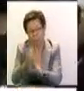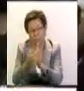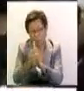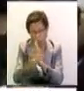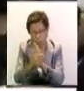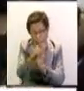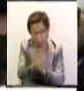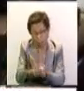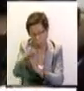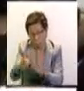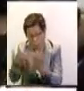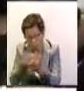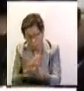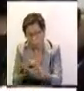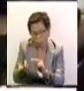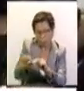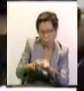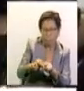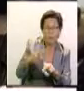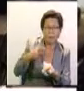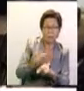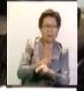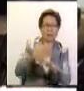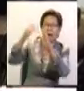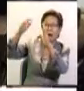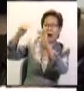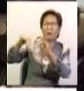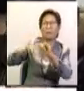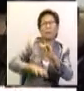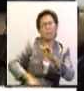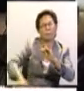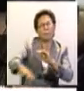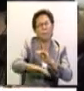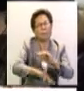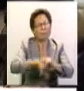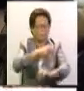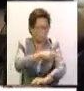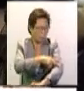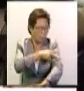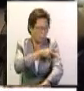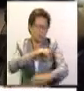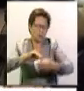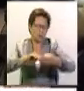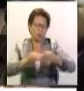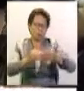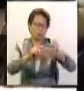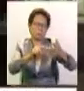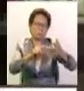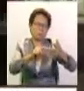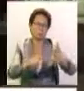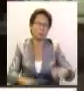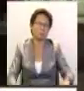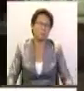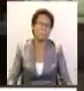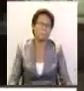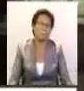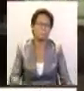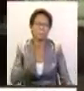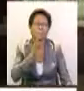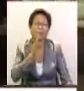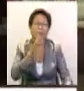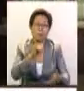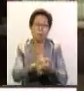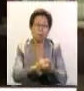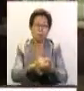daripada sebelum ini, kita mengharapkan agar paling-paling kurang ranking di tempat yang ketiga itu kita akan dapat. Beliau berkata